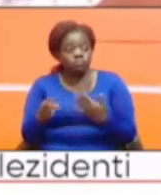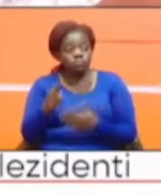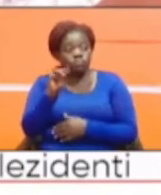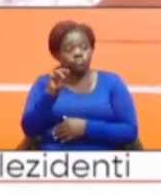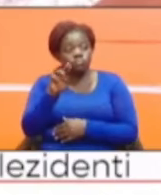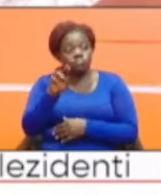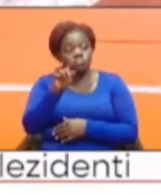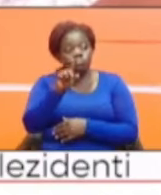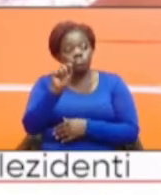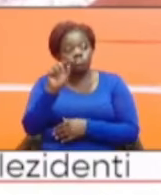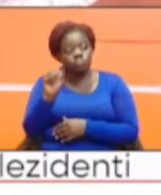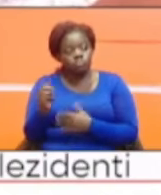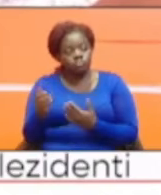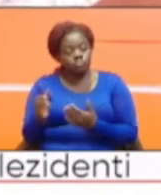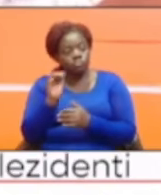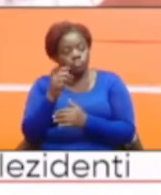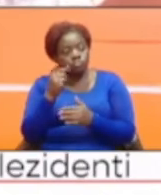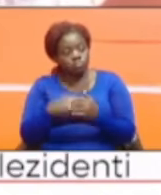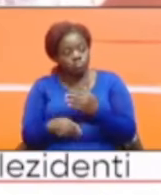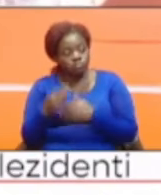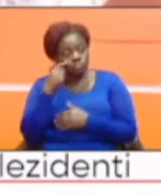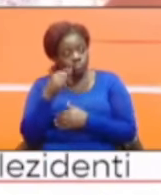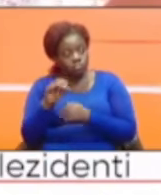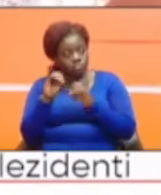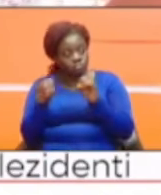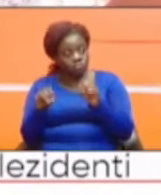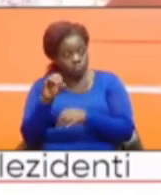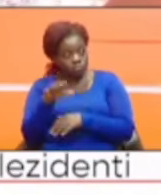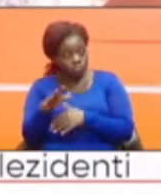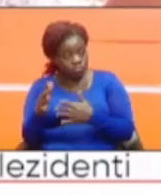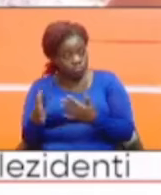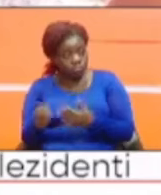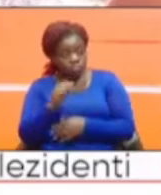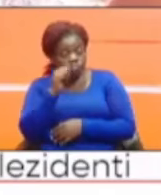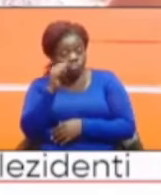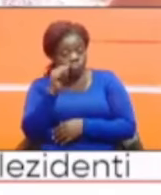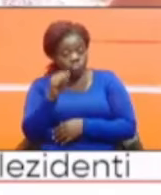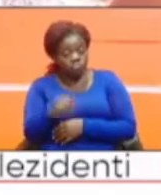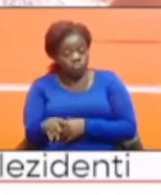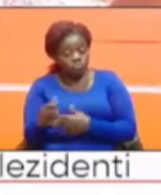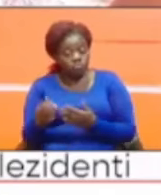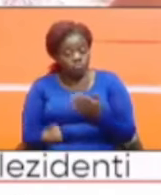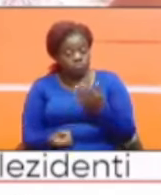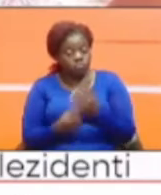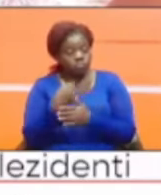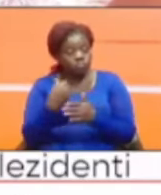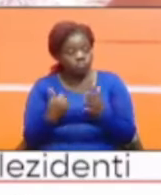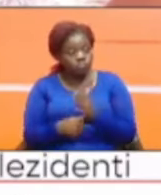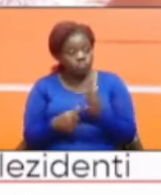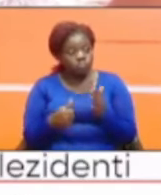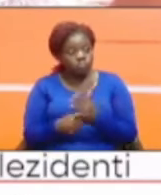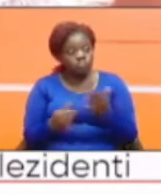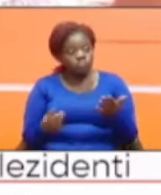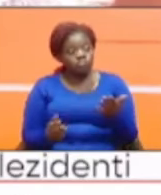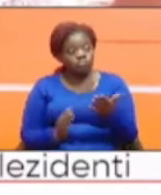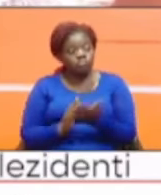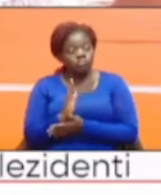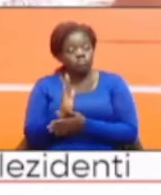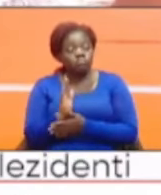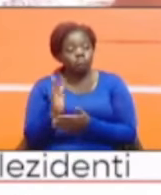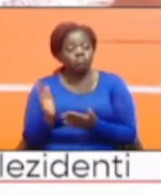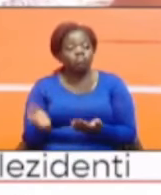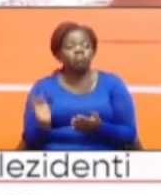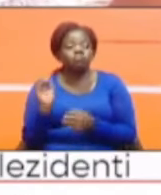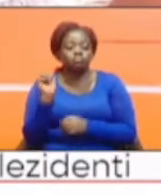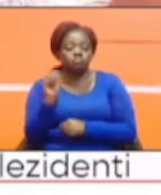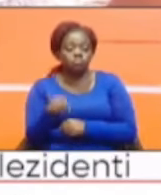muluuta ne mubuuza nti byendabye ku mawulire ku mwana oyo Jjajjaawe gwe yakozeeko obutemu ne fujjo bituufu